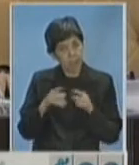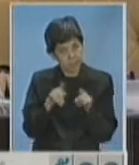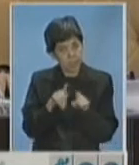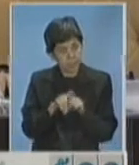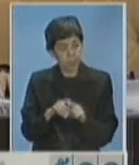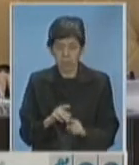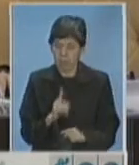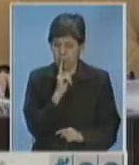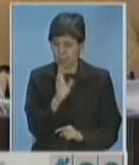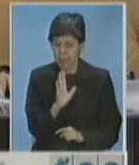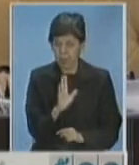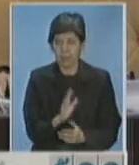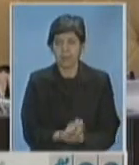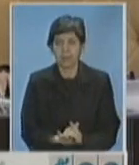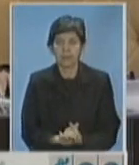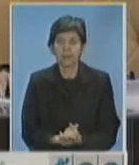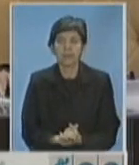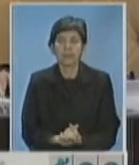ครับอย่าถือโอกาสอย่างนี้เลย